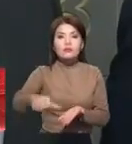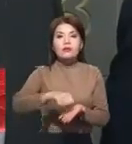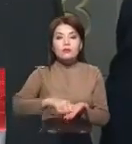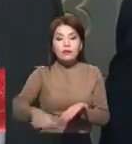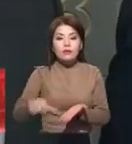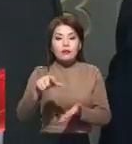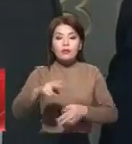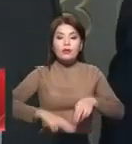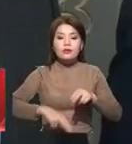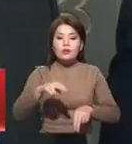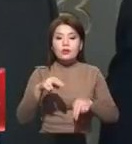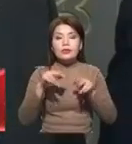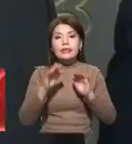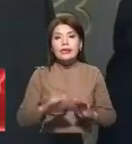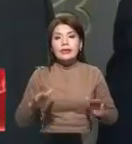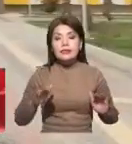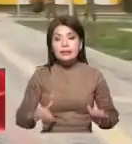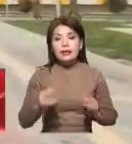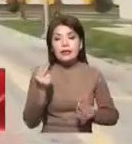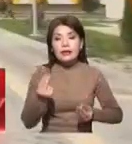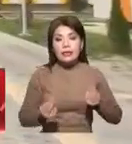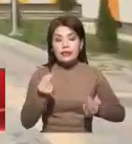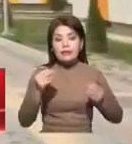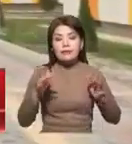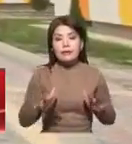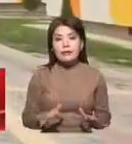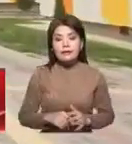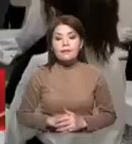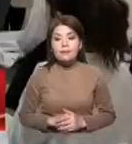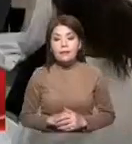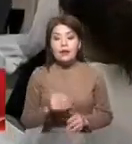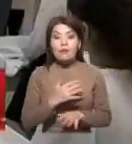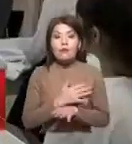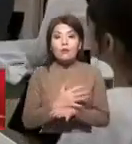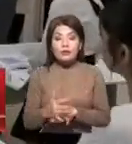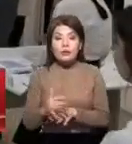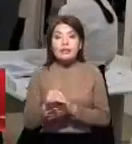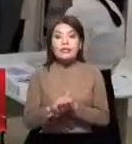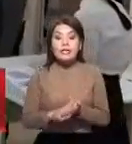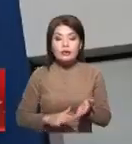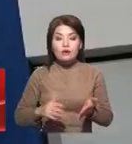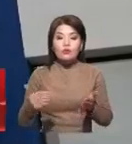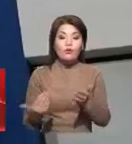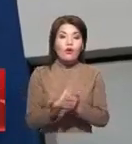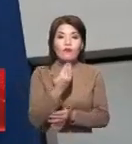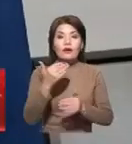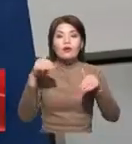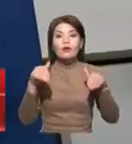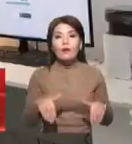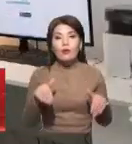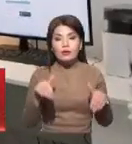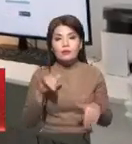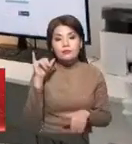сколько построено детских площадок. После президент посетил новый гуманитарный колледж Уштөбе и